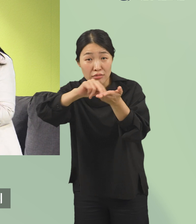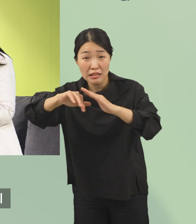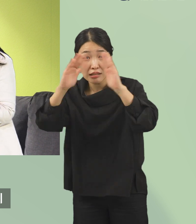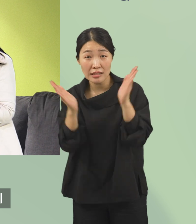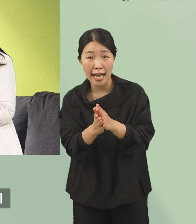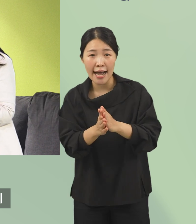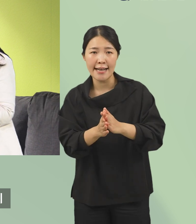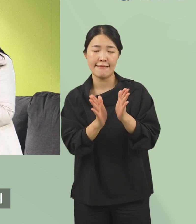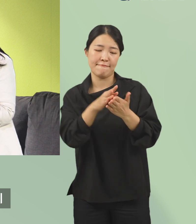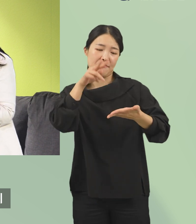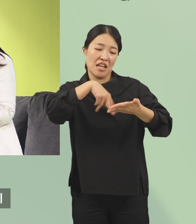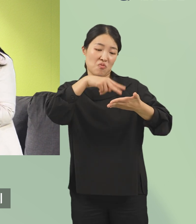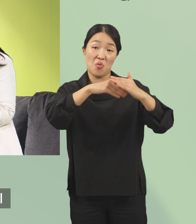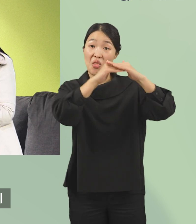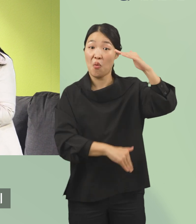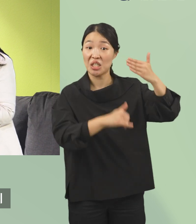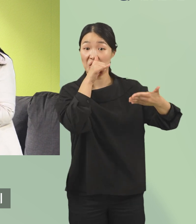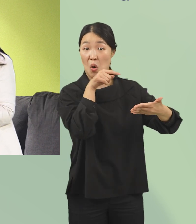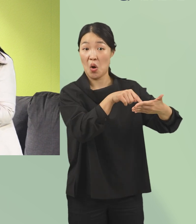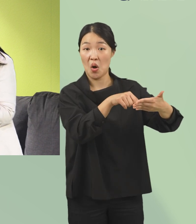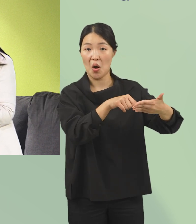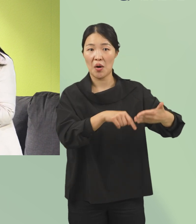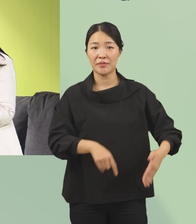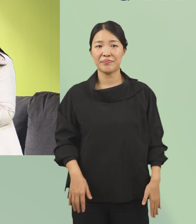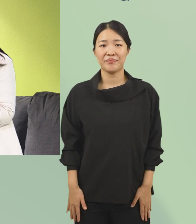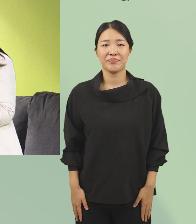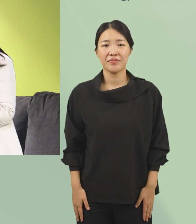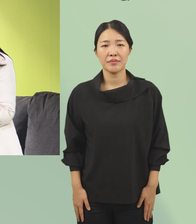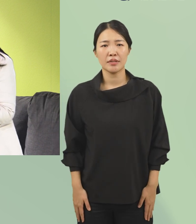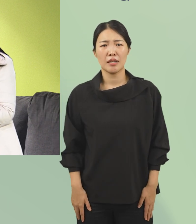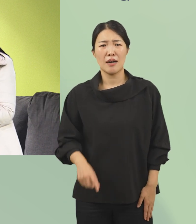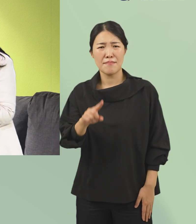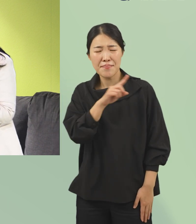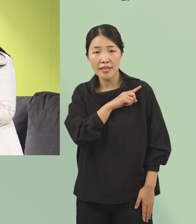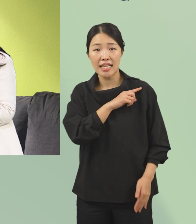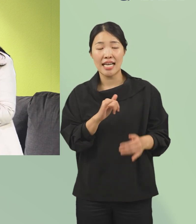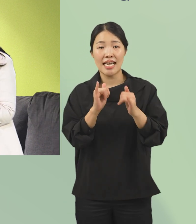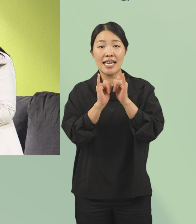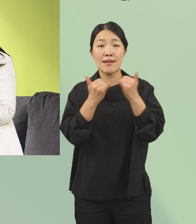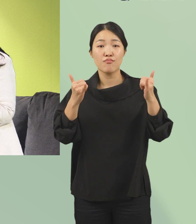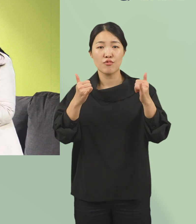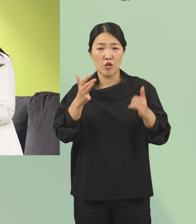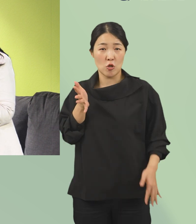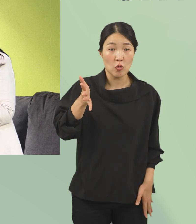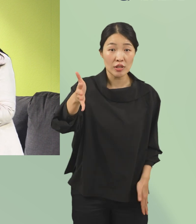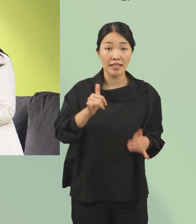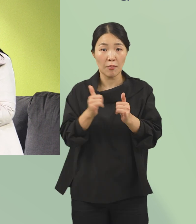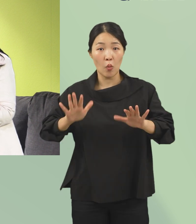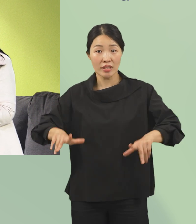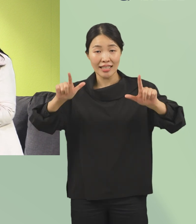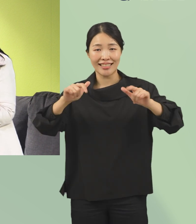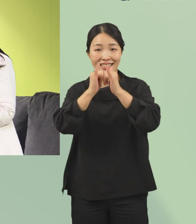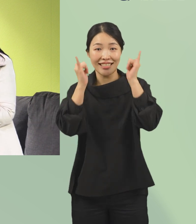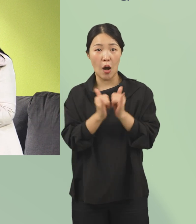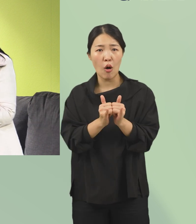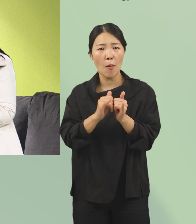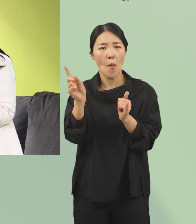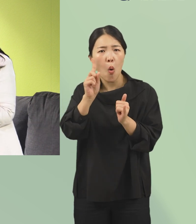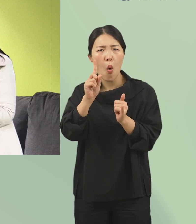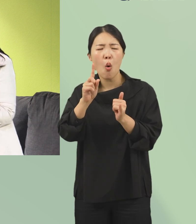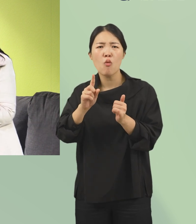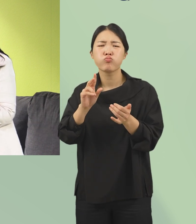사회가 어떤 과제를 요구하는지 명확히 규정할 수 있어야 합니다. 국가와 사회가 지속하고